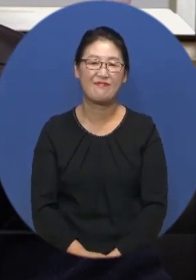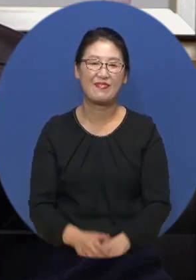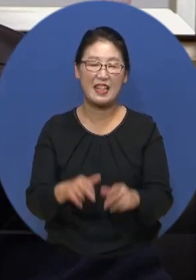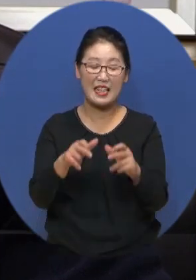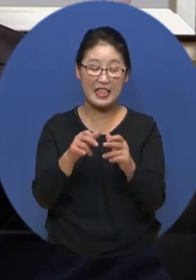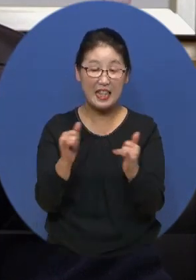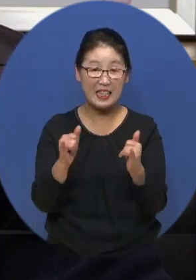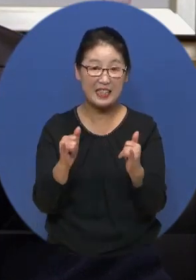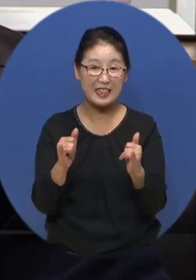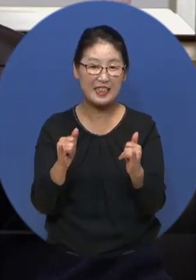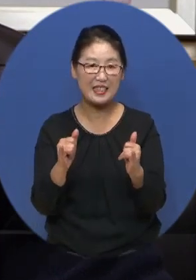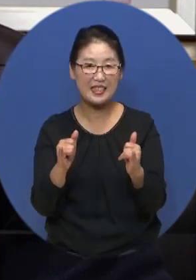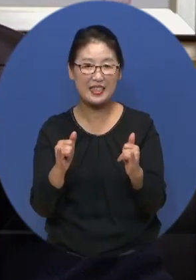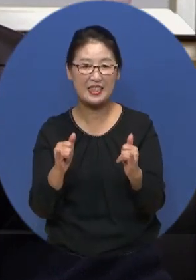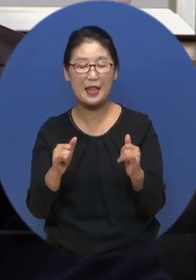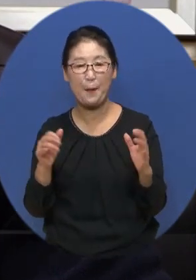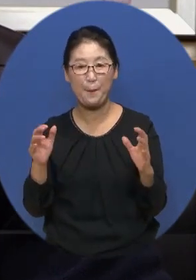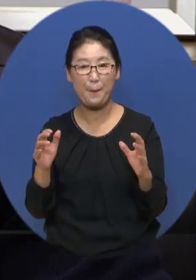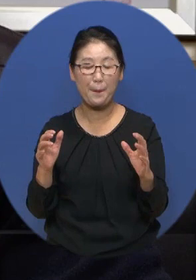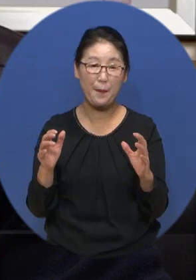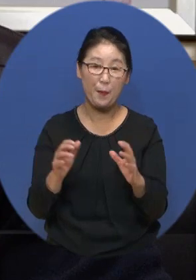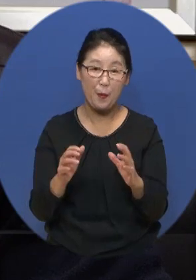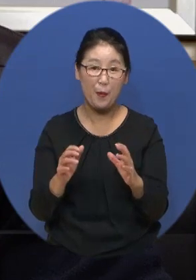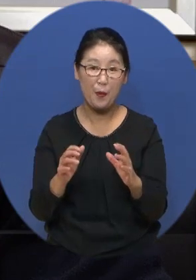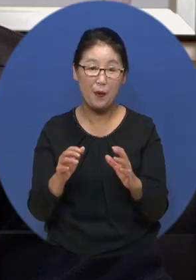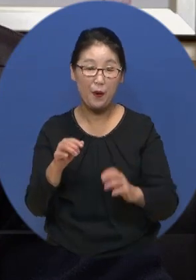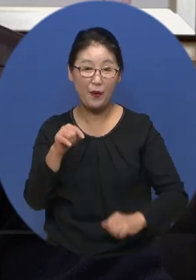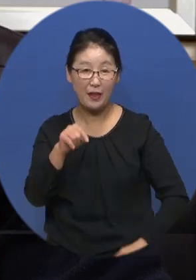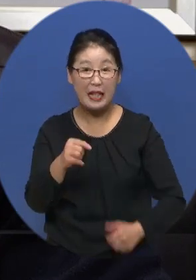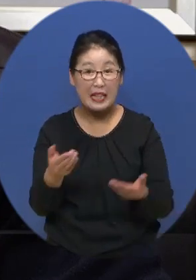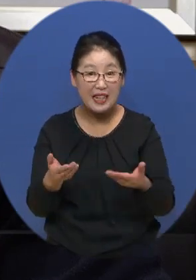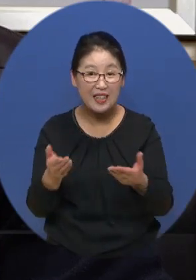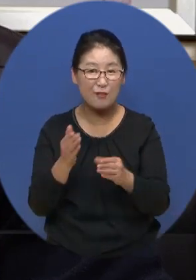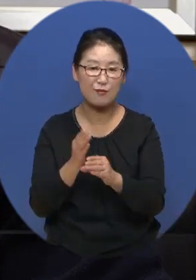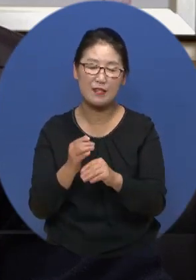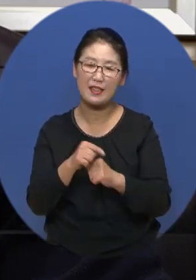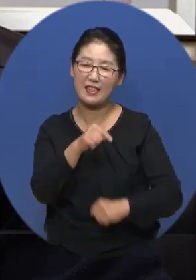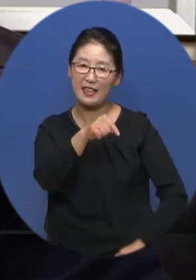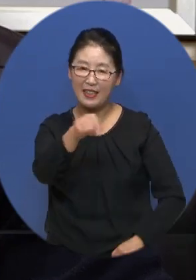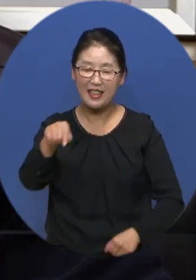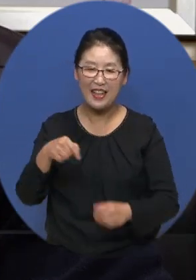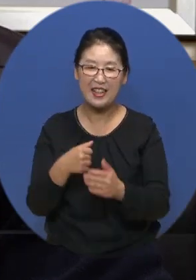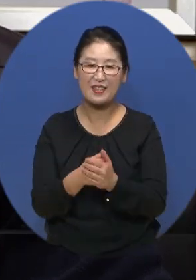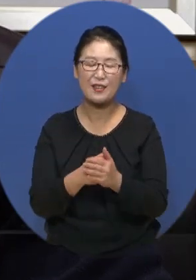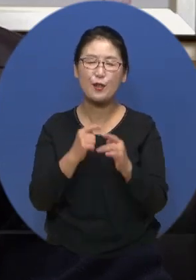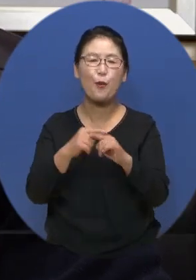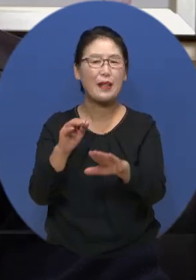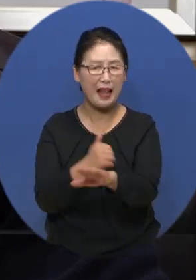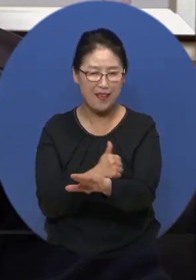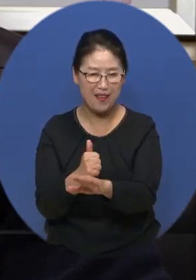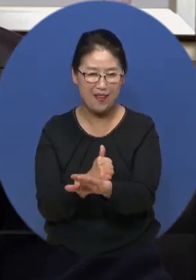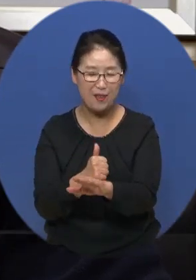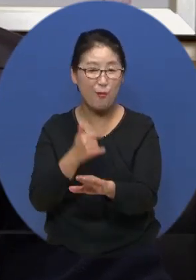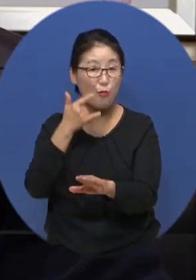장애인 친구들이 전부 다 교회를 다니고 있어요. 부모님들도 다 신앙생활들 하시고 계시고